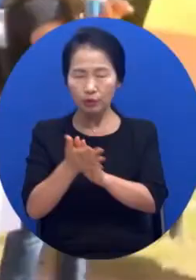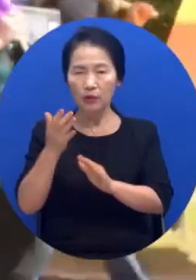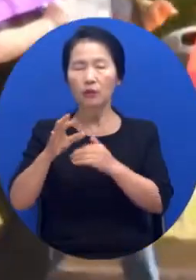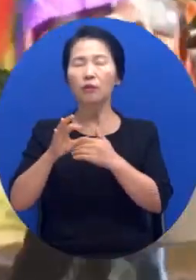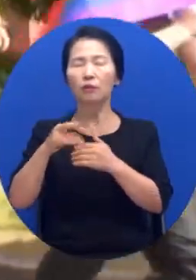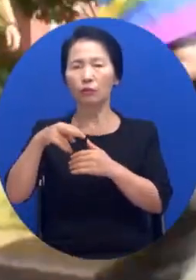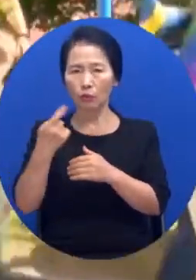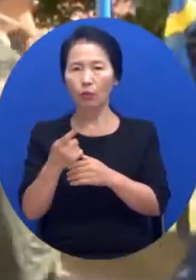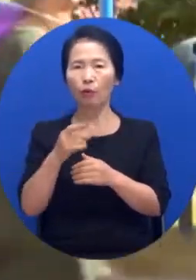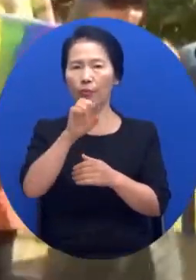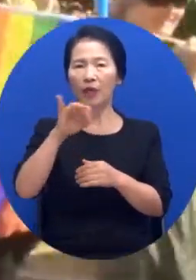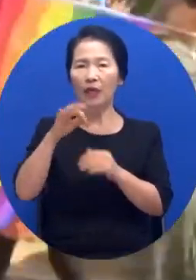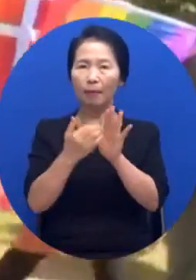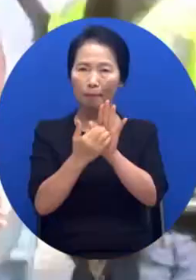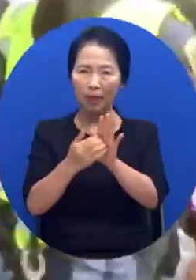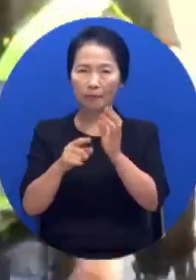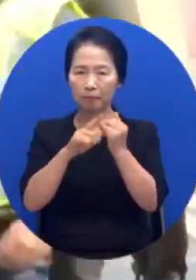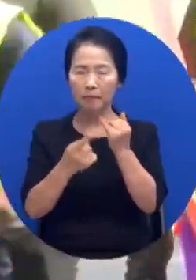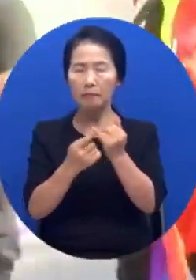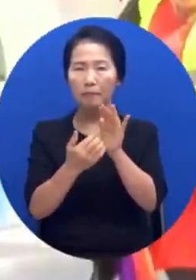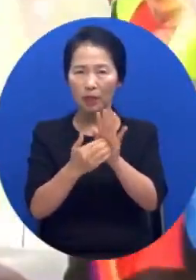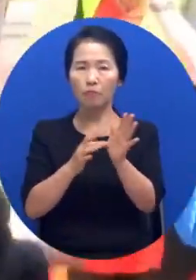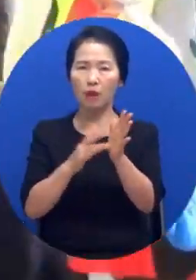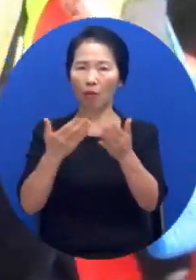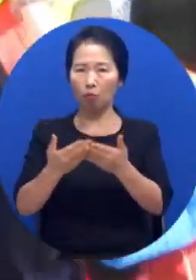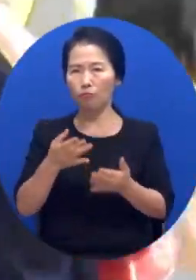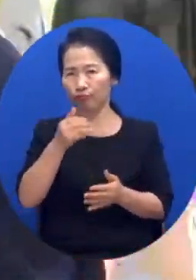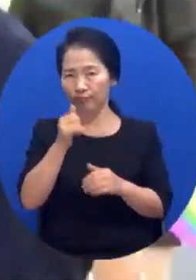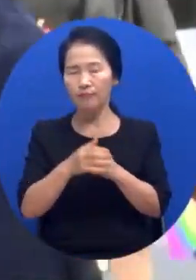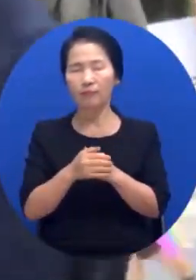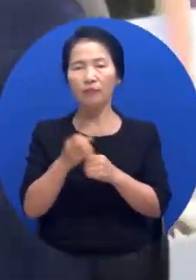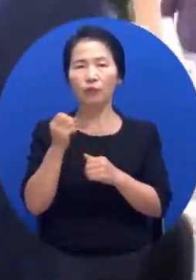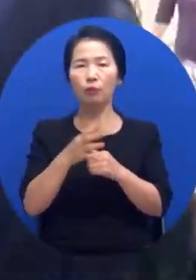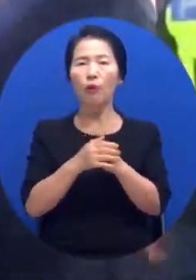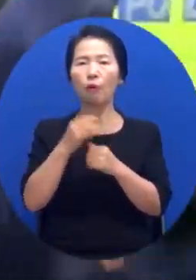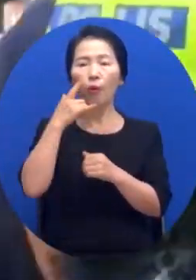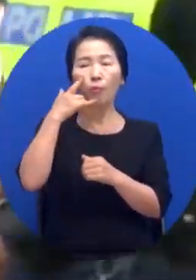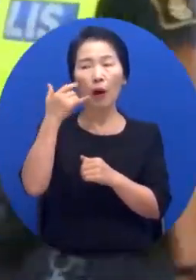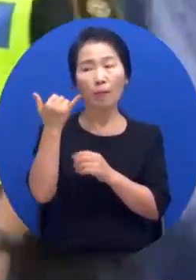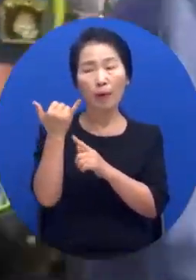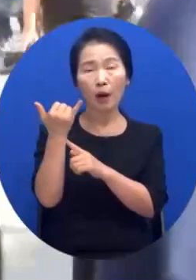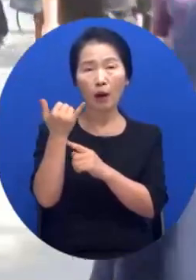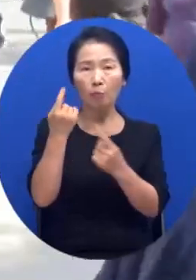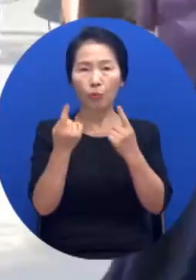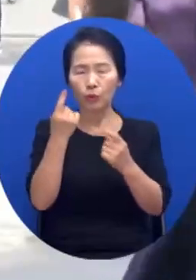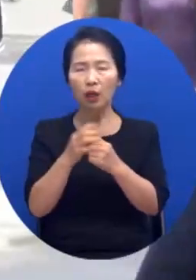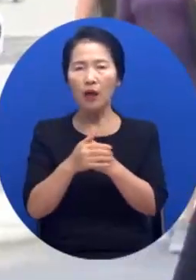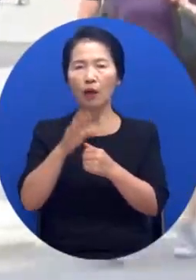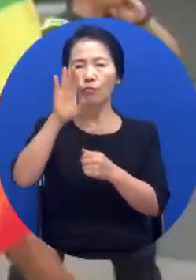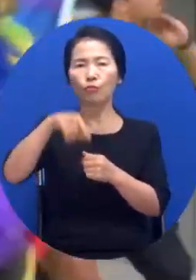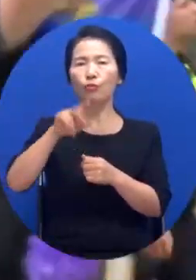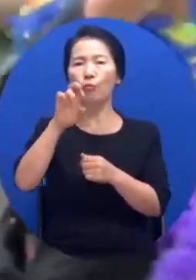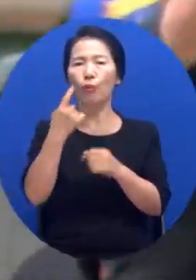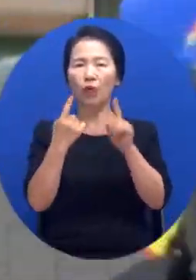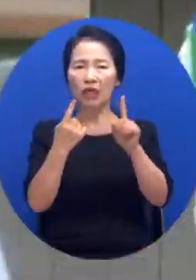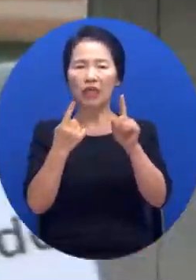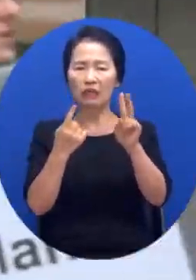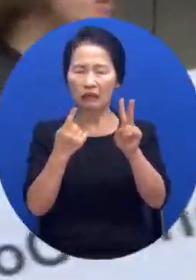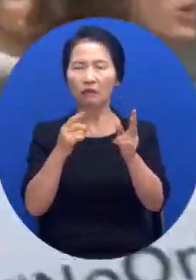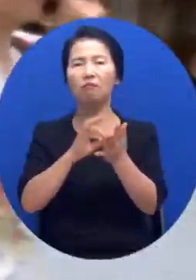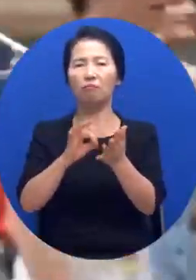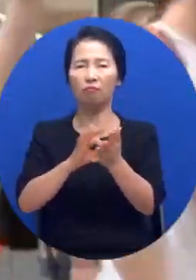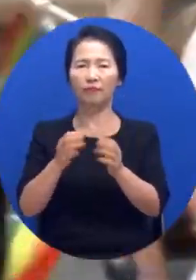목소리만 들을 수 있습니다 스웨덴에서는 엄마 아빠 라는 말 대신 부모 1 부모 이라는 단어를 사용합니다